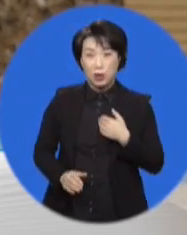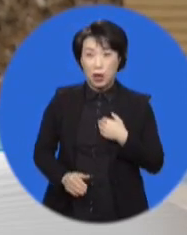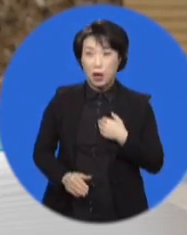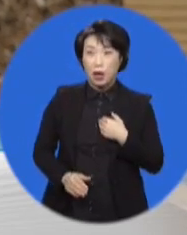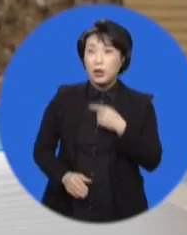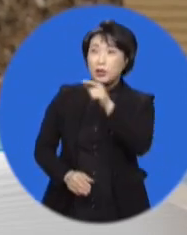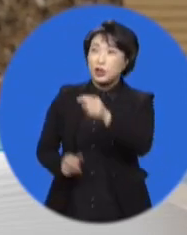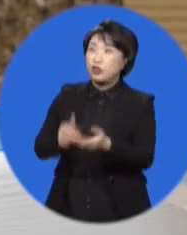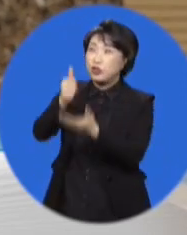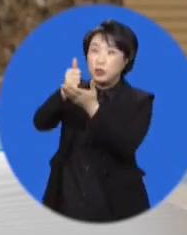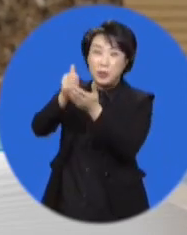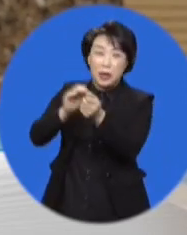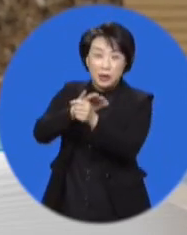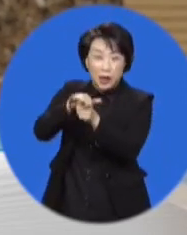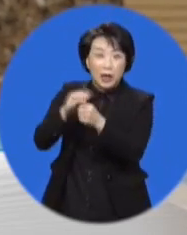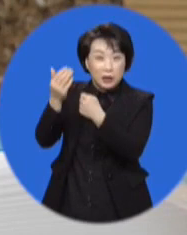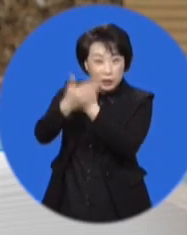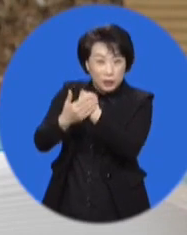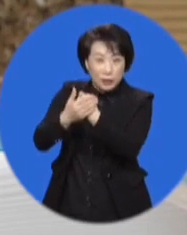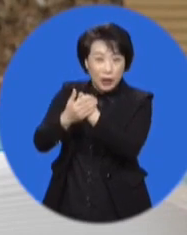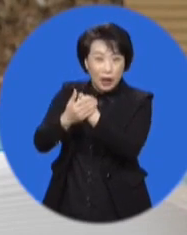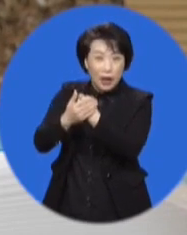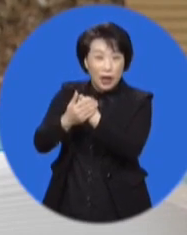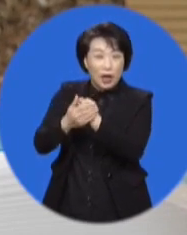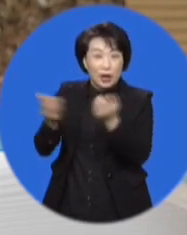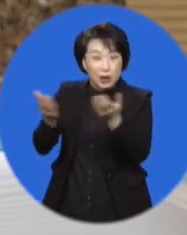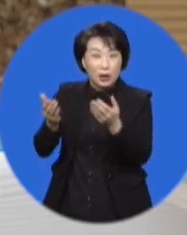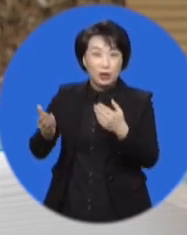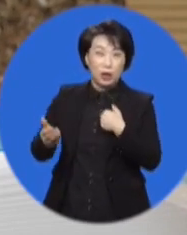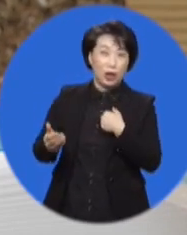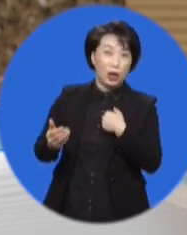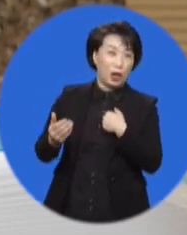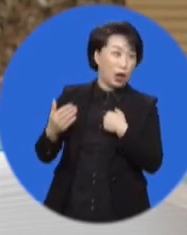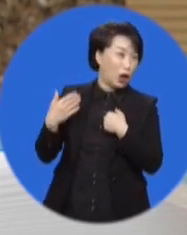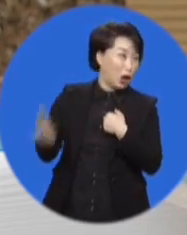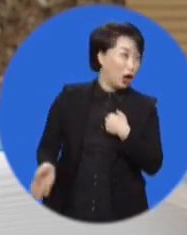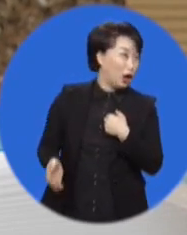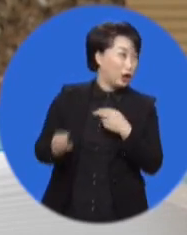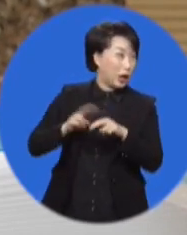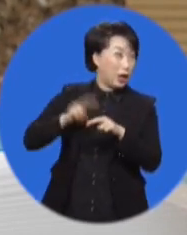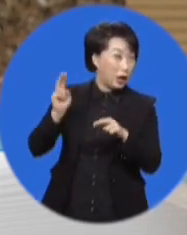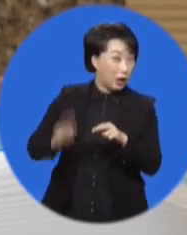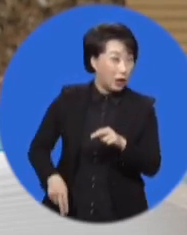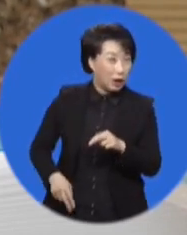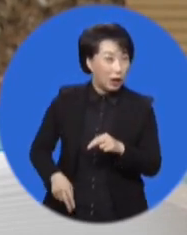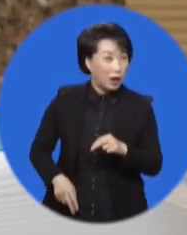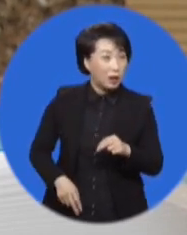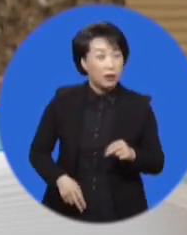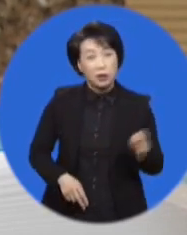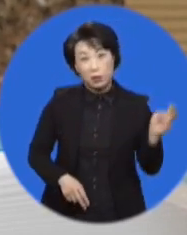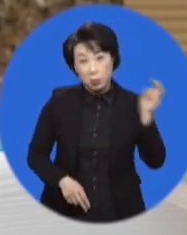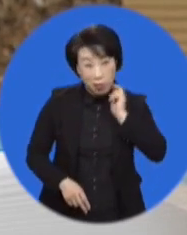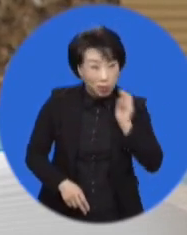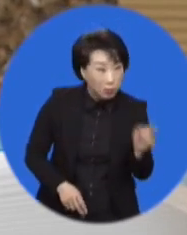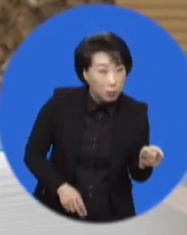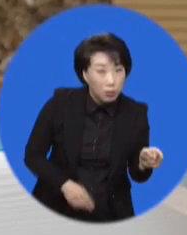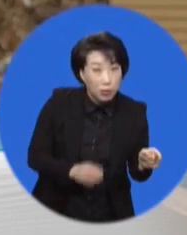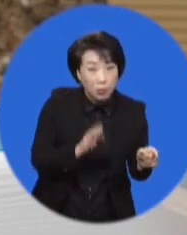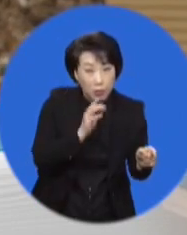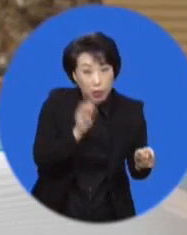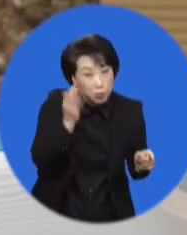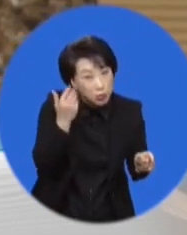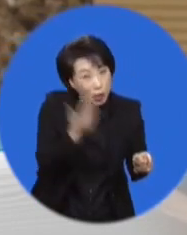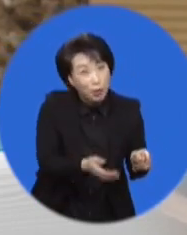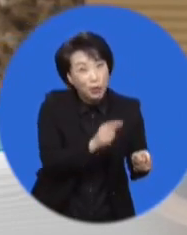나는 그 주님의 은혜와 그 주님의 일을 그만두겠다는 배신자가 되겠다는 거.